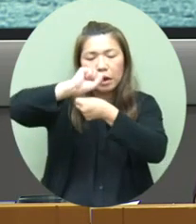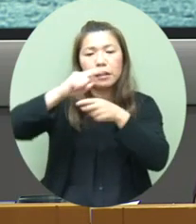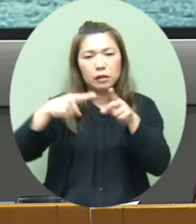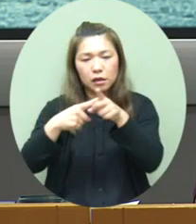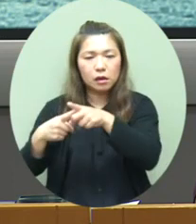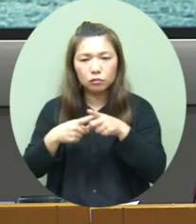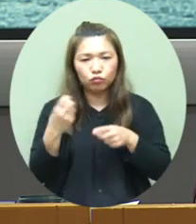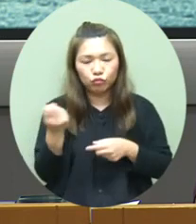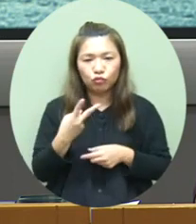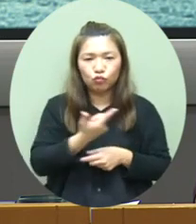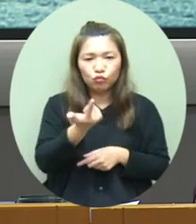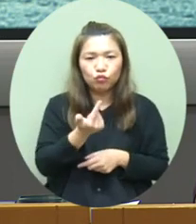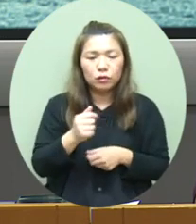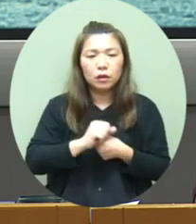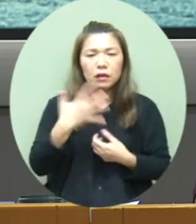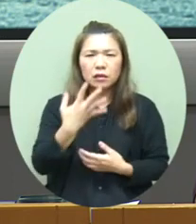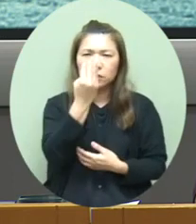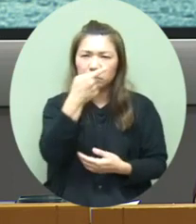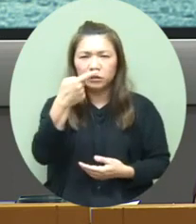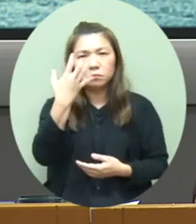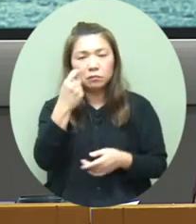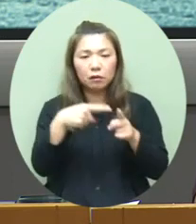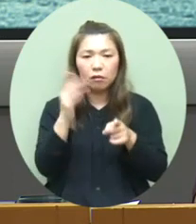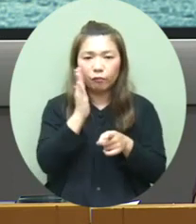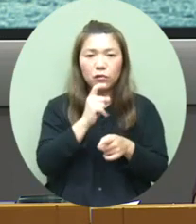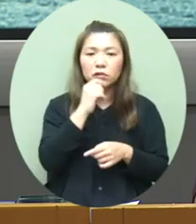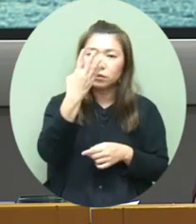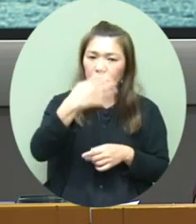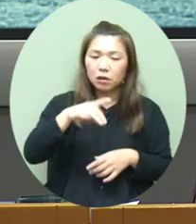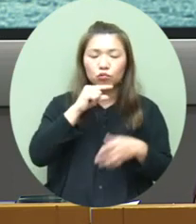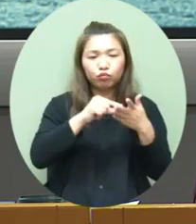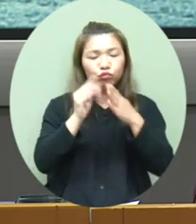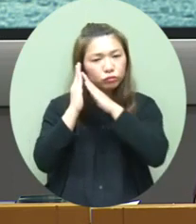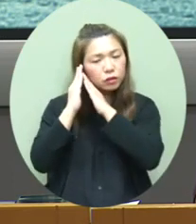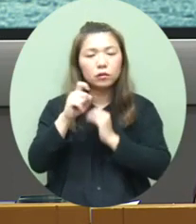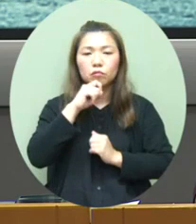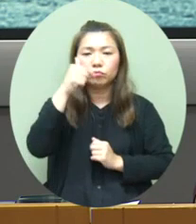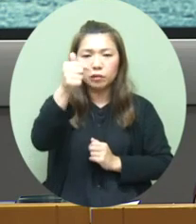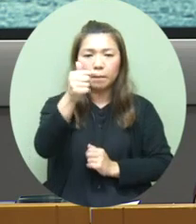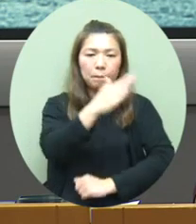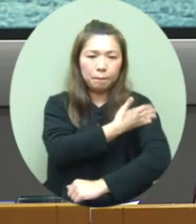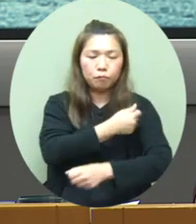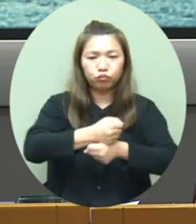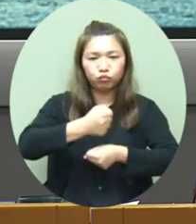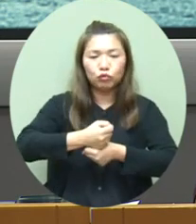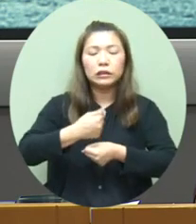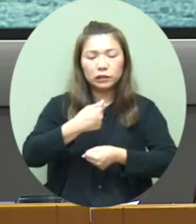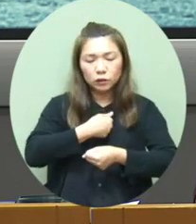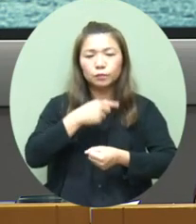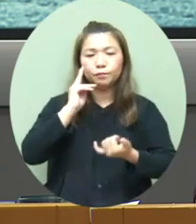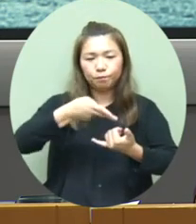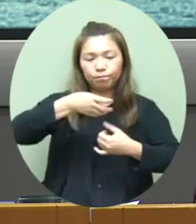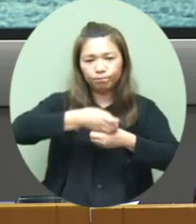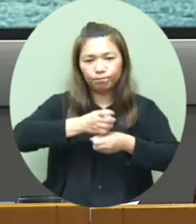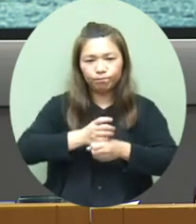咁而家總共咧可能都有40-50人咧，係包括40多個院友同埋10位工作人員咧係需要接受檢疫